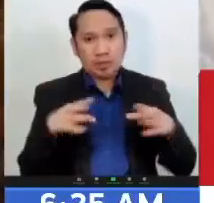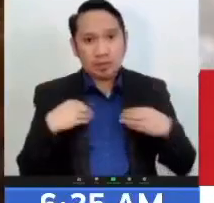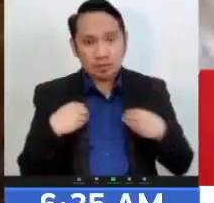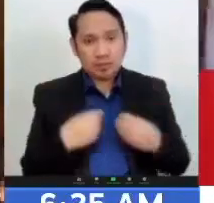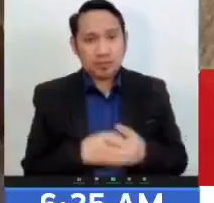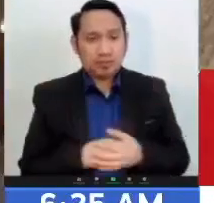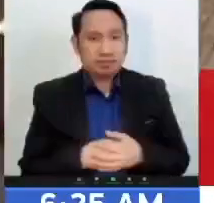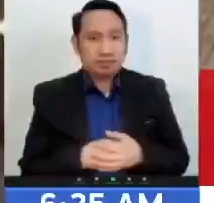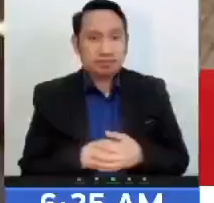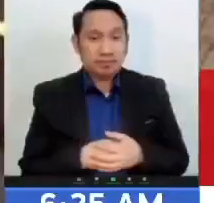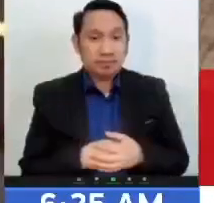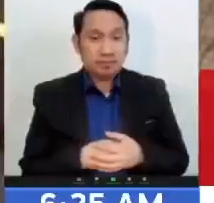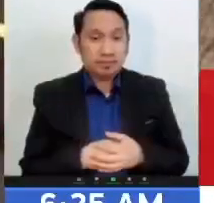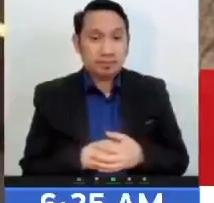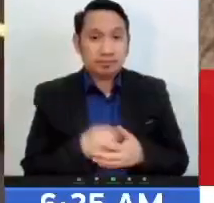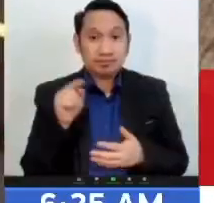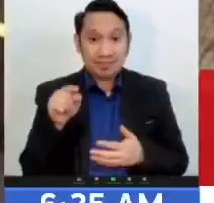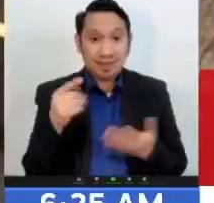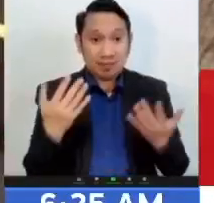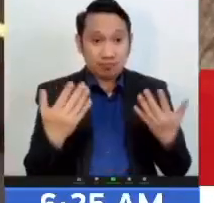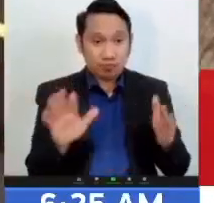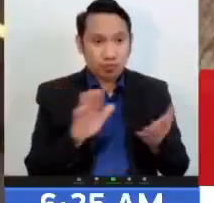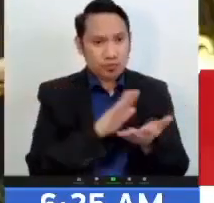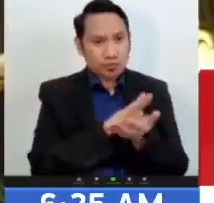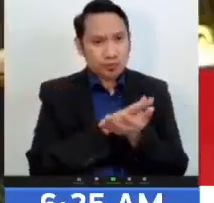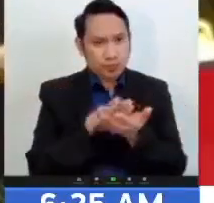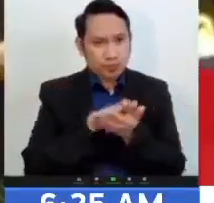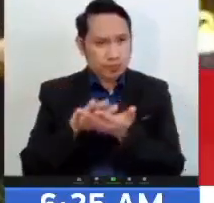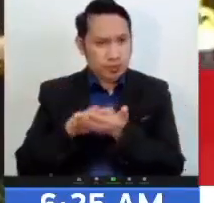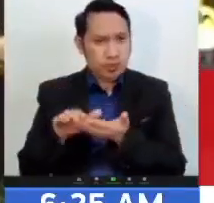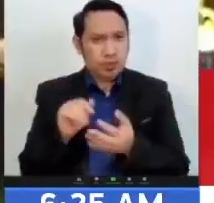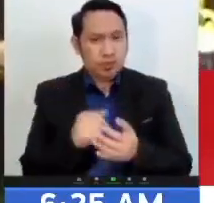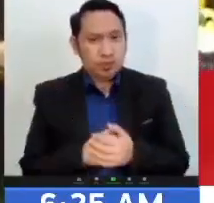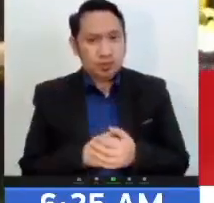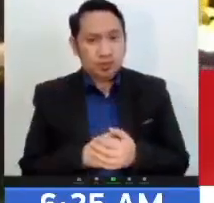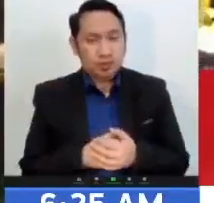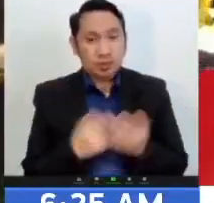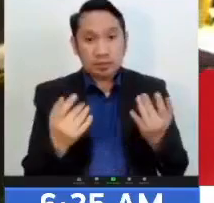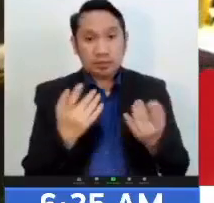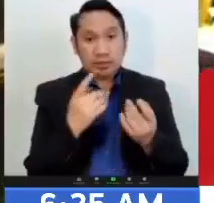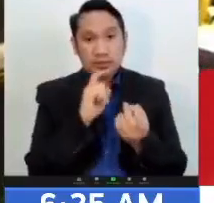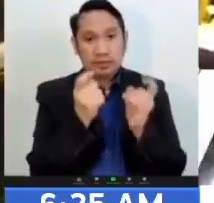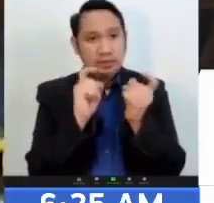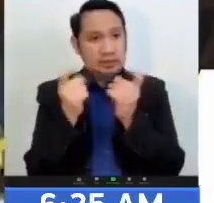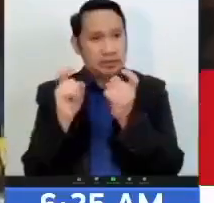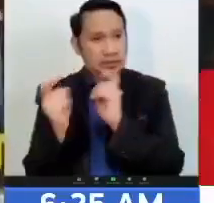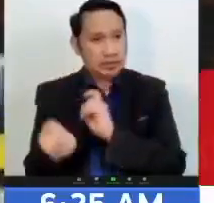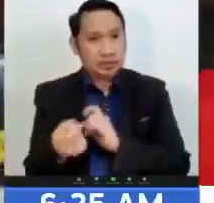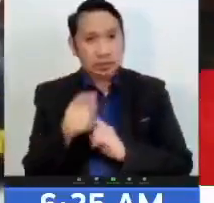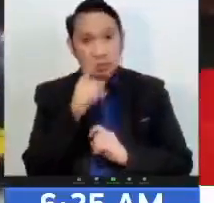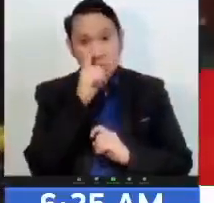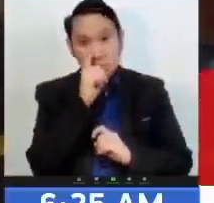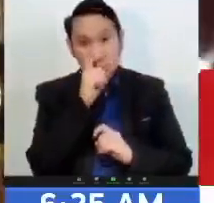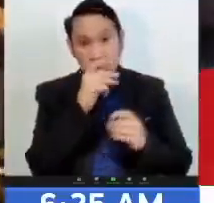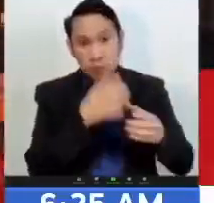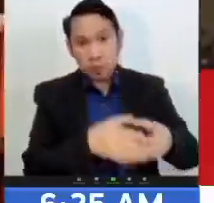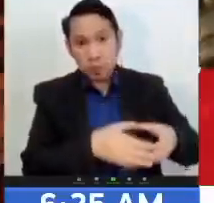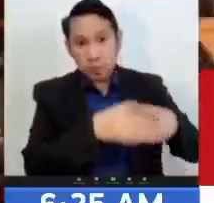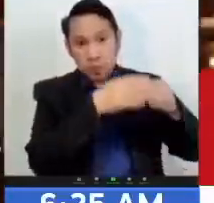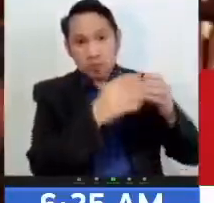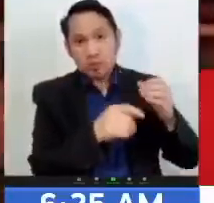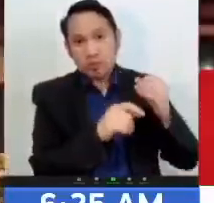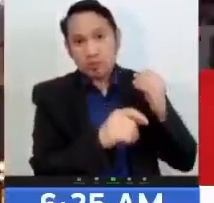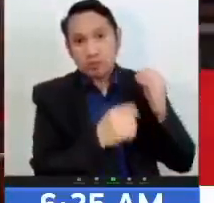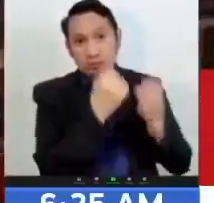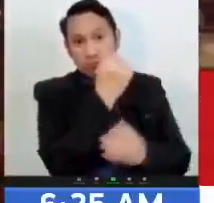ang karamihan ng mga kable na nakahambalang sa daan. Pinalitan na rin ng lahat ng mga lumang poste. Ayon sa mga kauri ng Meralco,